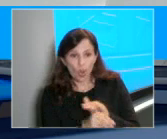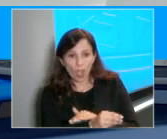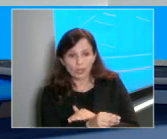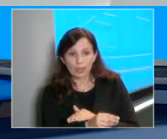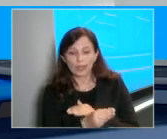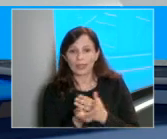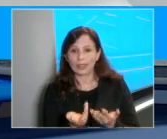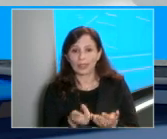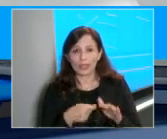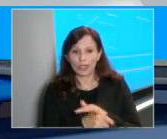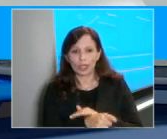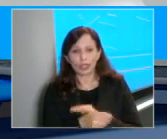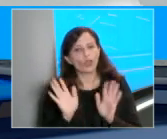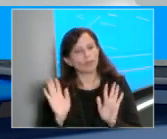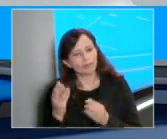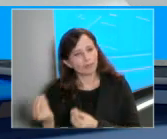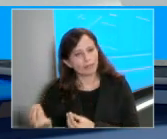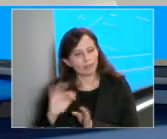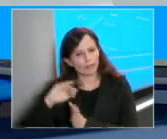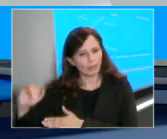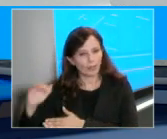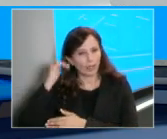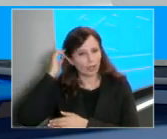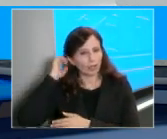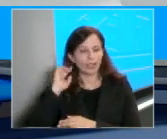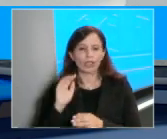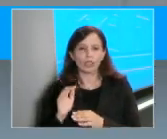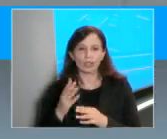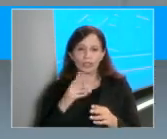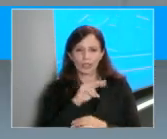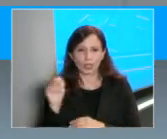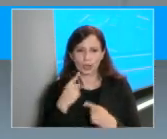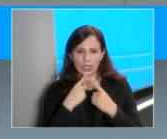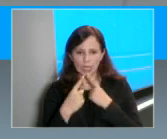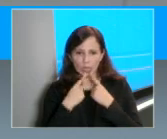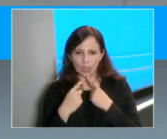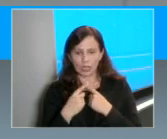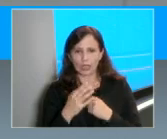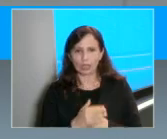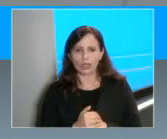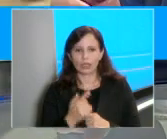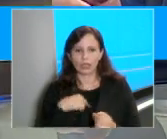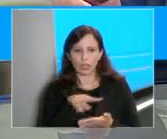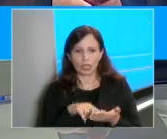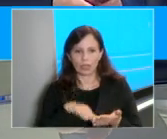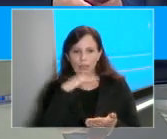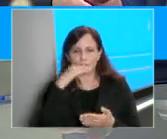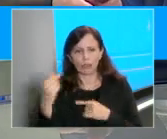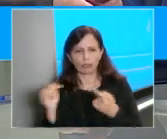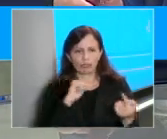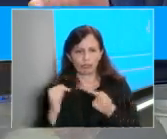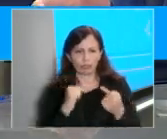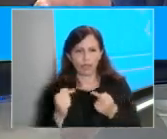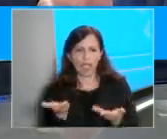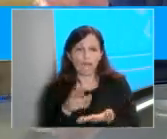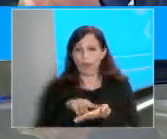שאסור... אבל שוב, אתה מרשיע בן אדם, אתה שופט. בואו נתן מעט את נושא הדיון, כי אני מרגיש שאנחנו שופט. קראתי מספיק על הנושא בשביל להבין שיהיה חלם בגלל. איפה